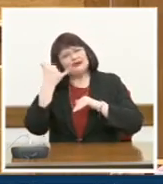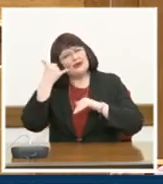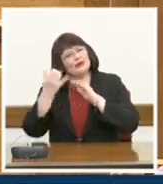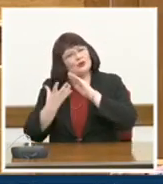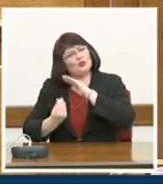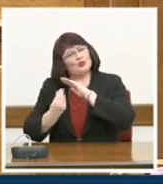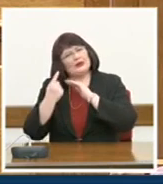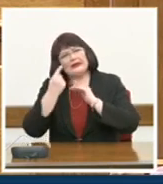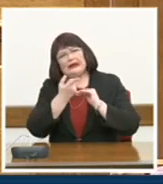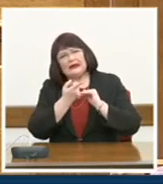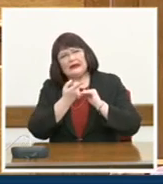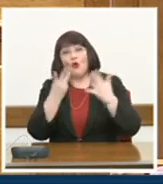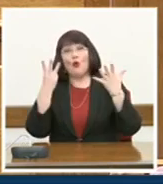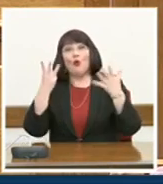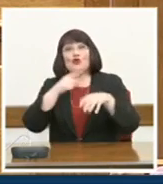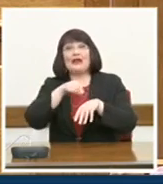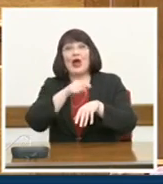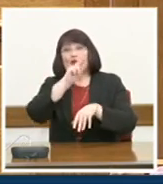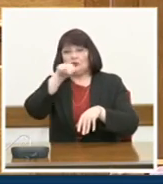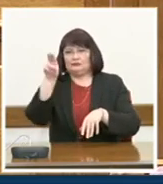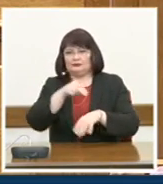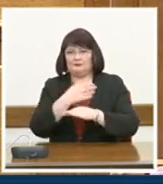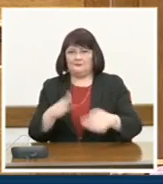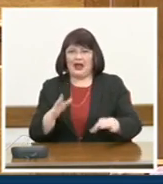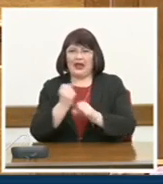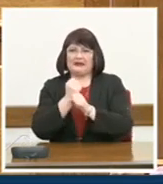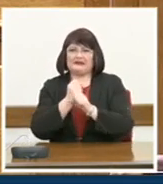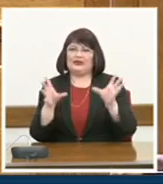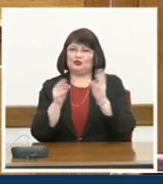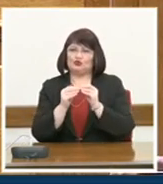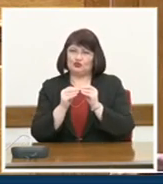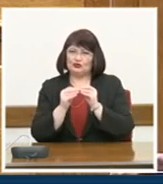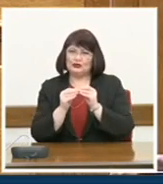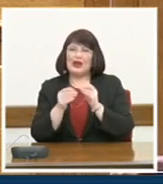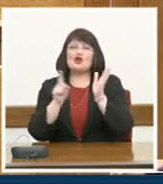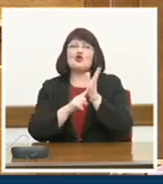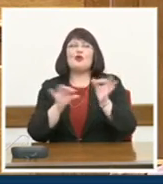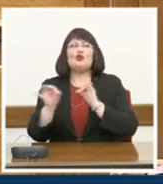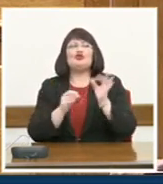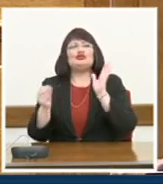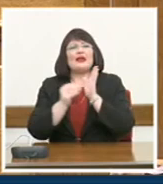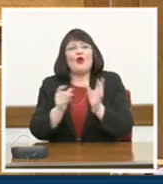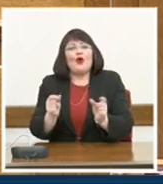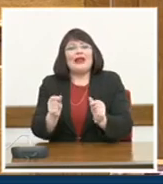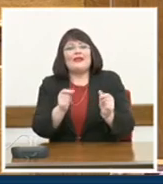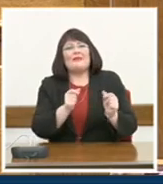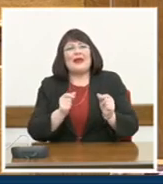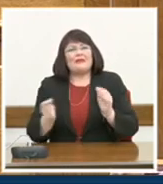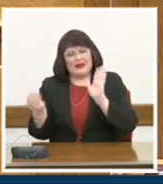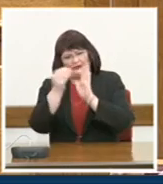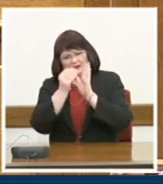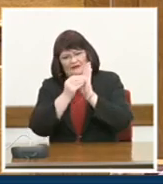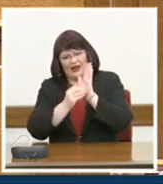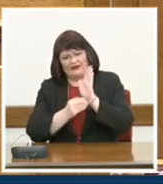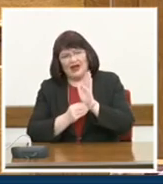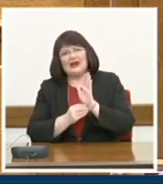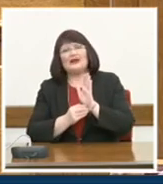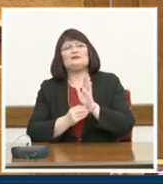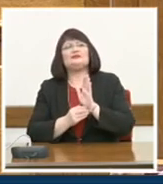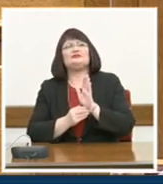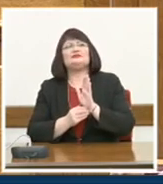οκταώρου περιείχε ένα οριμαγδό ρυθμίσεων μεταξύ άλλων για το